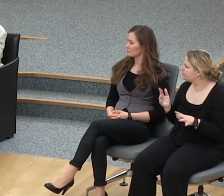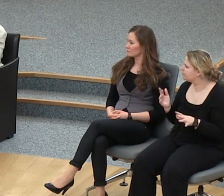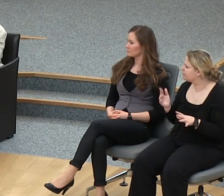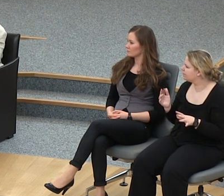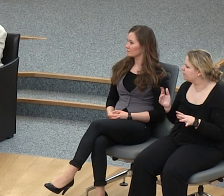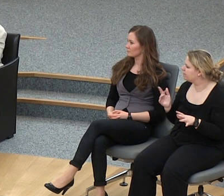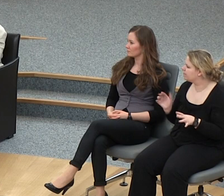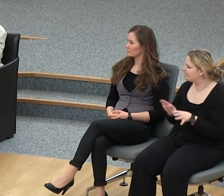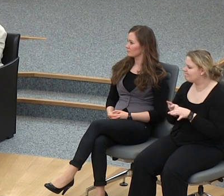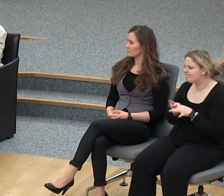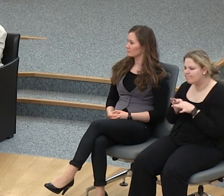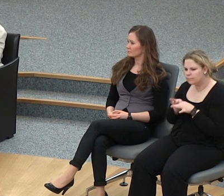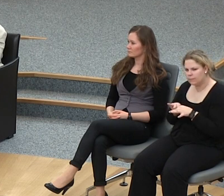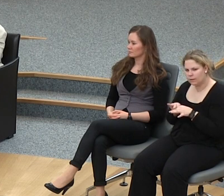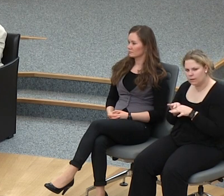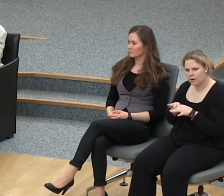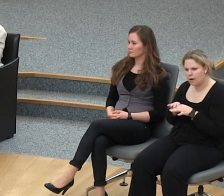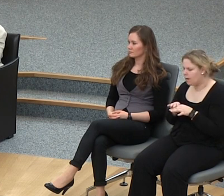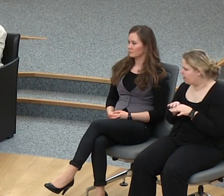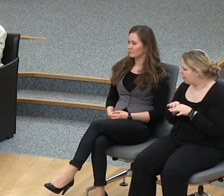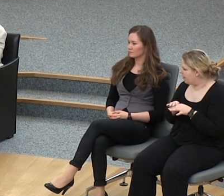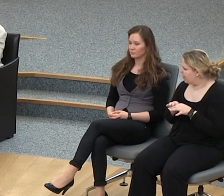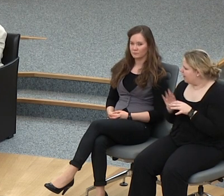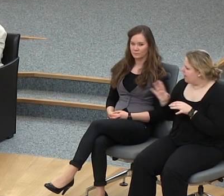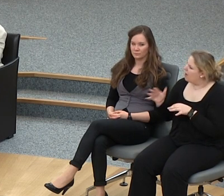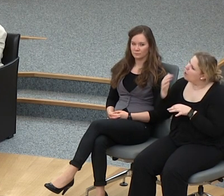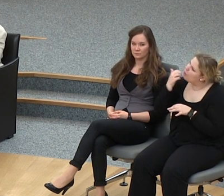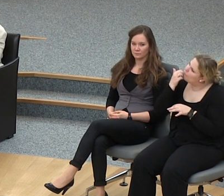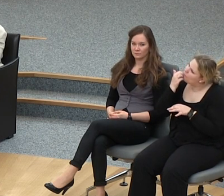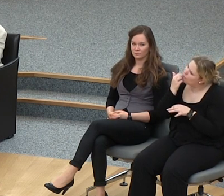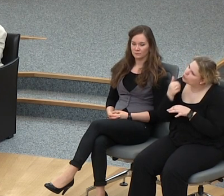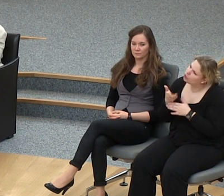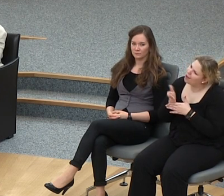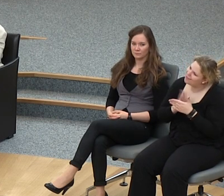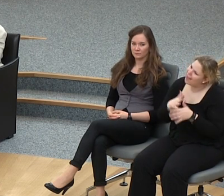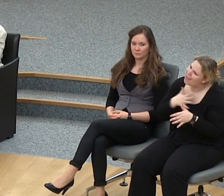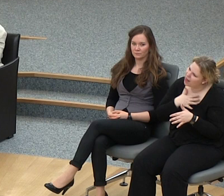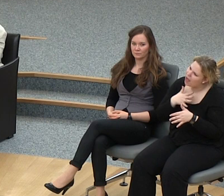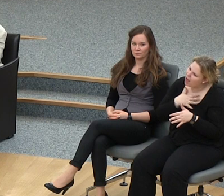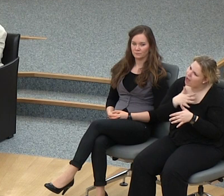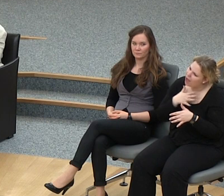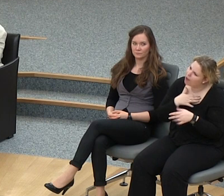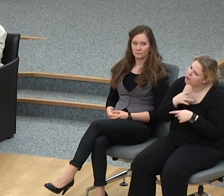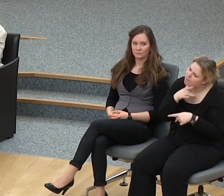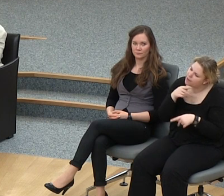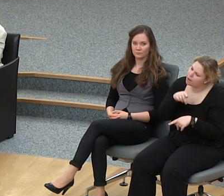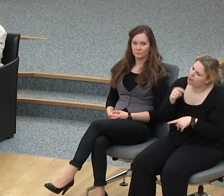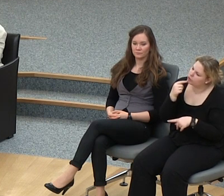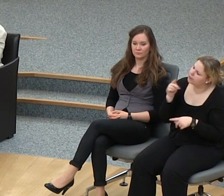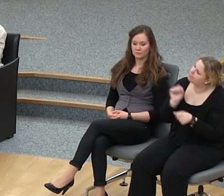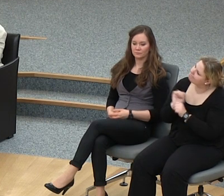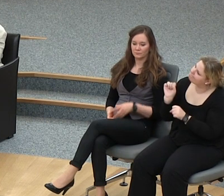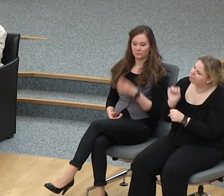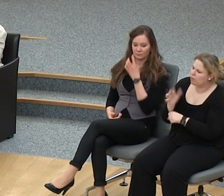Das hat ja dazu geführt, diesen Wunsch und diese Forderung nach Teilhabe laut werden zu lassen. Ich glaube, der ist